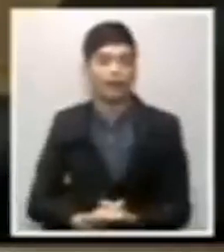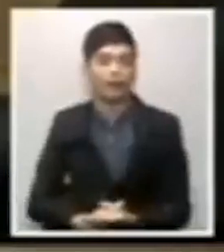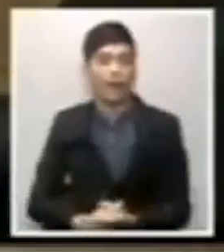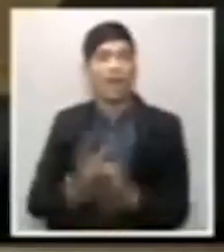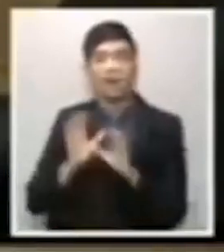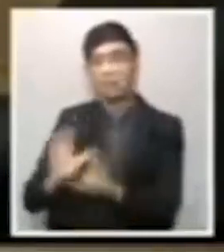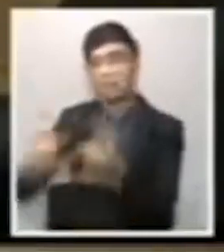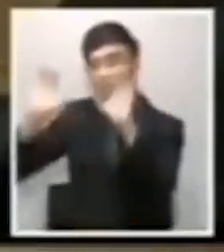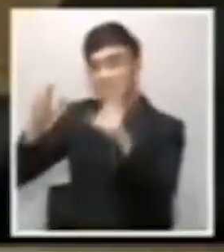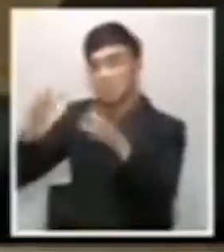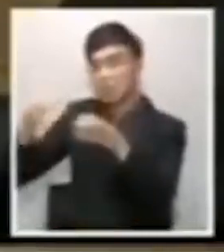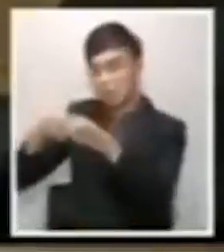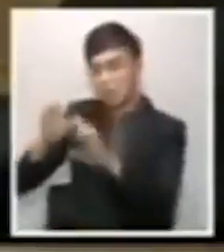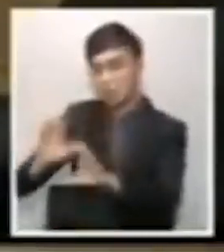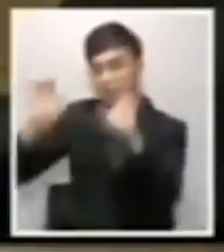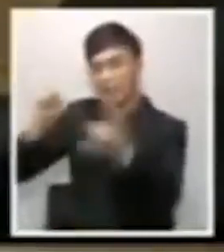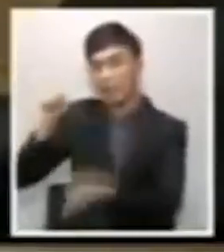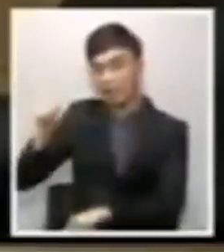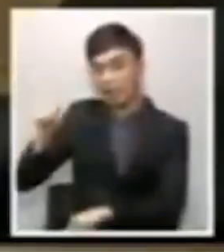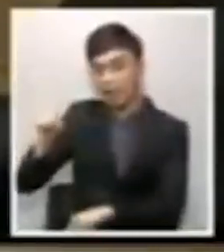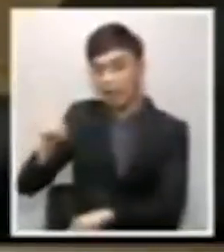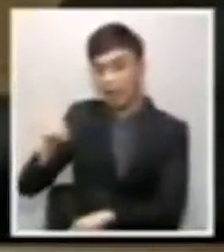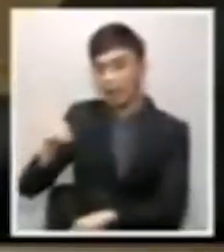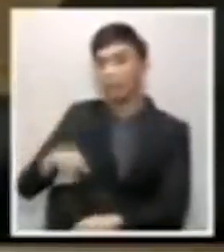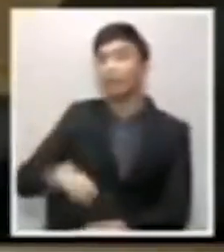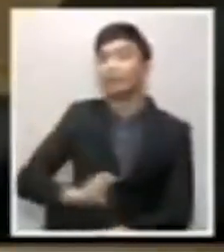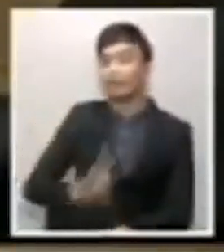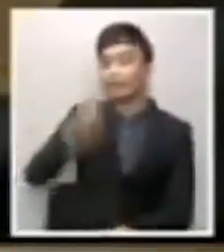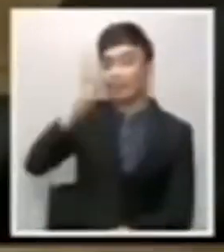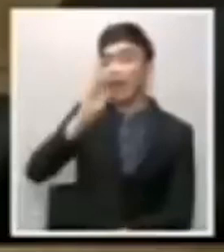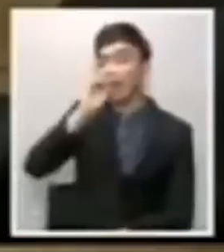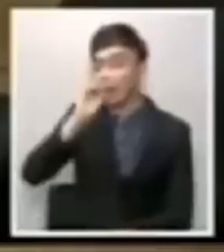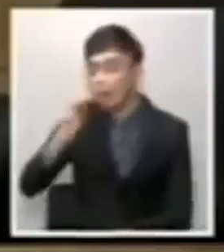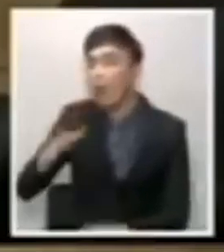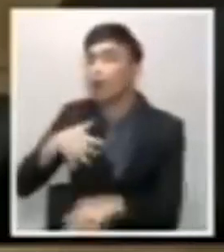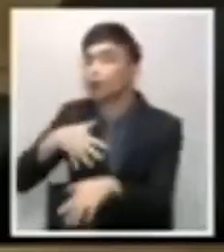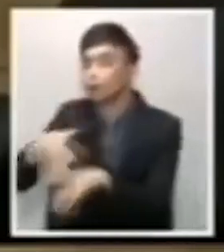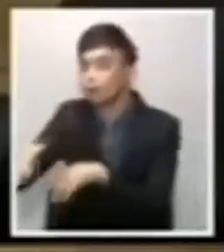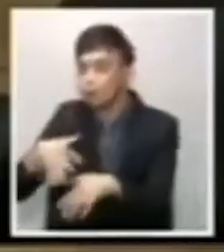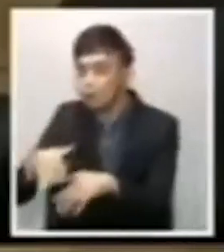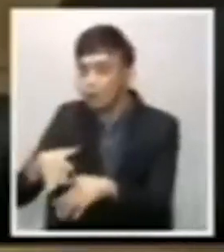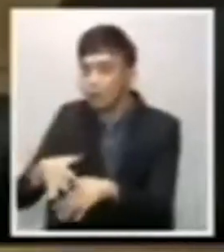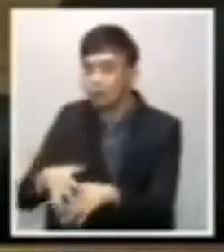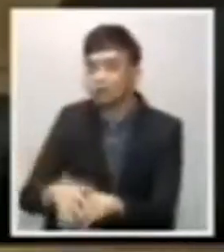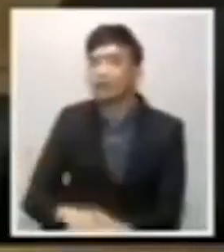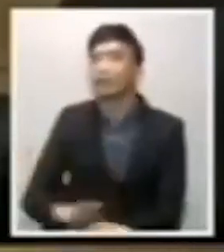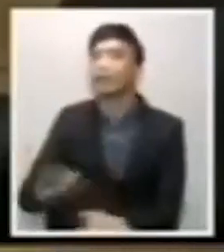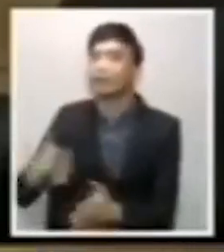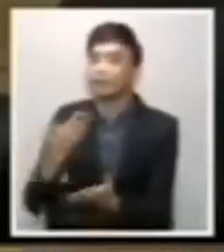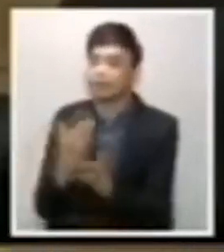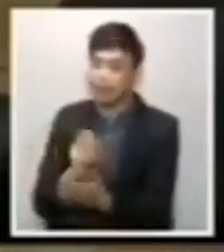ผีนี้ได้บอกกับพี่น้องประชาชนว่าได้โปรดขายวิญญาณให้ข้าหน่อย